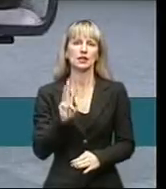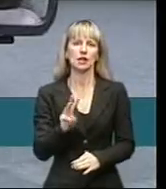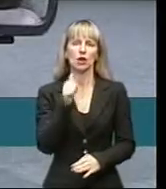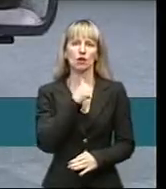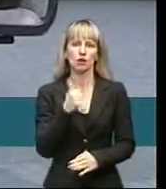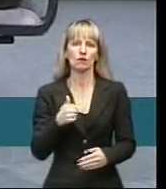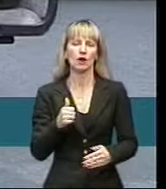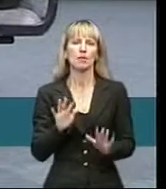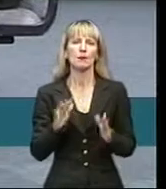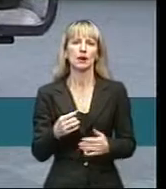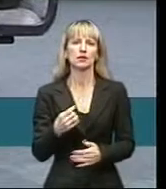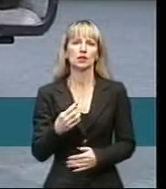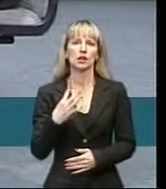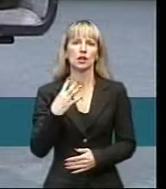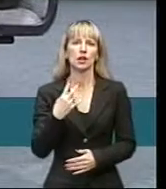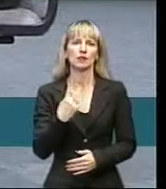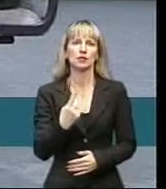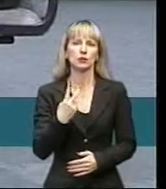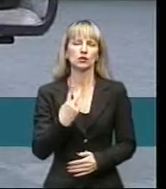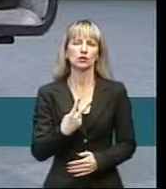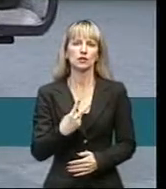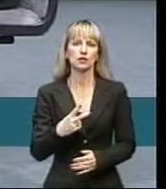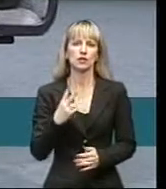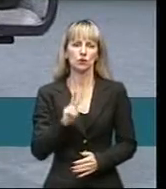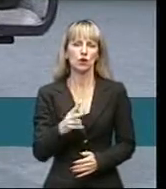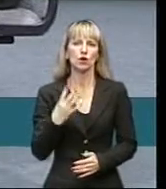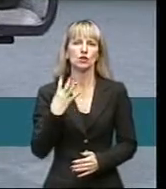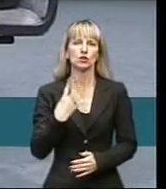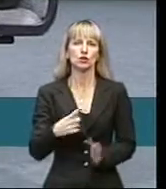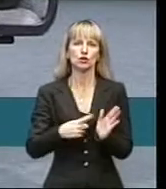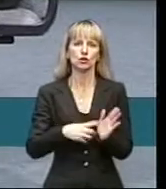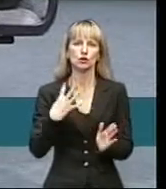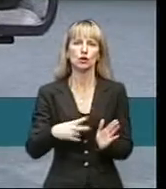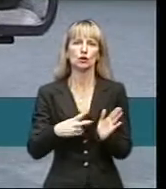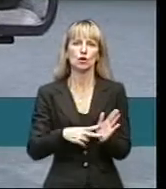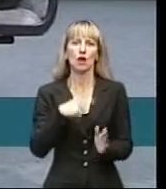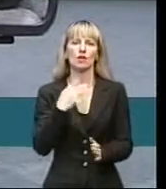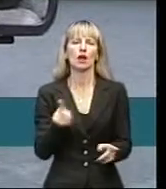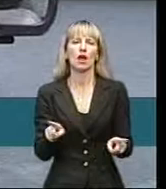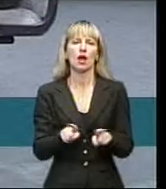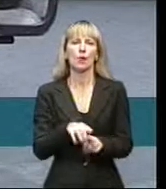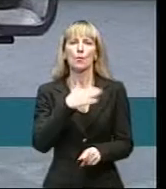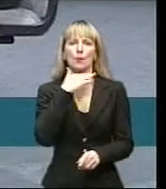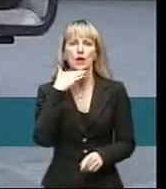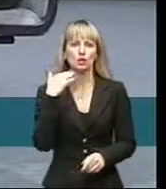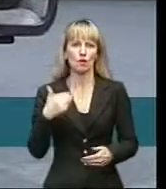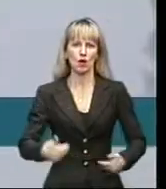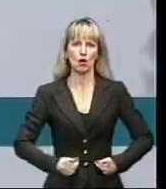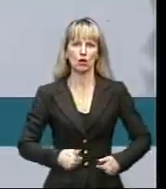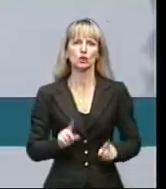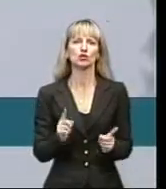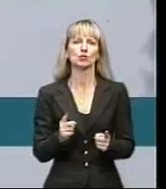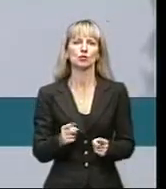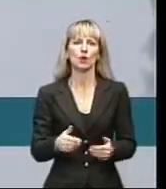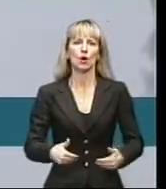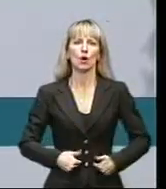1921-23 та 46-47 років минулого століття кваліфікуються як масовий голод. Чому?